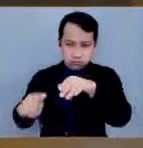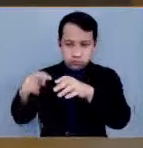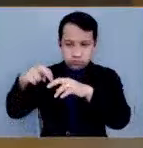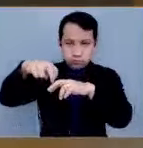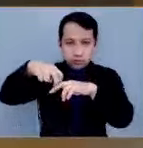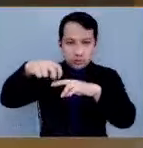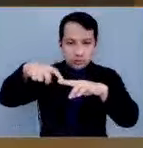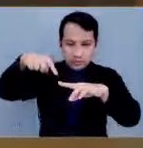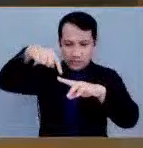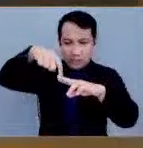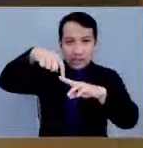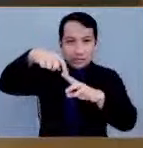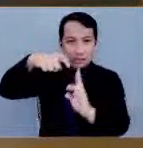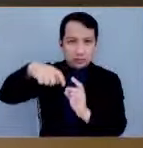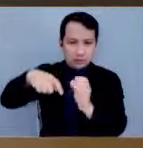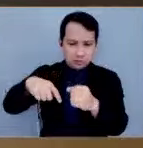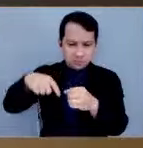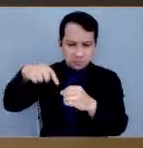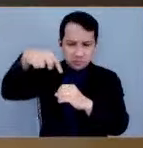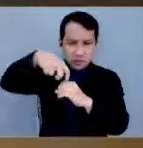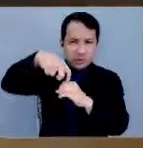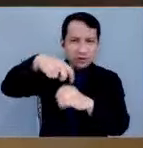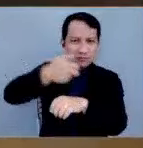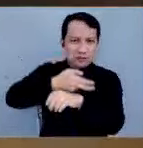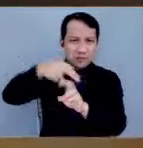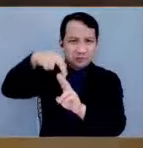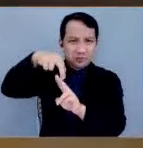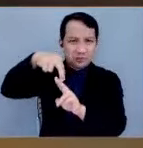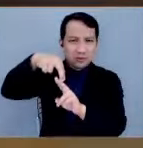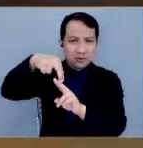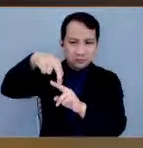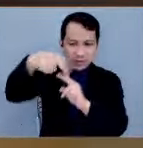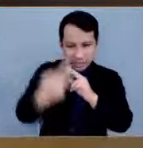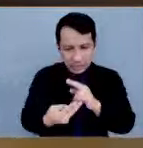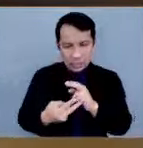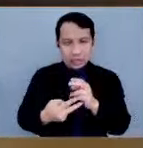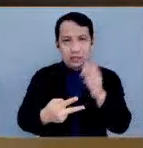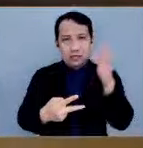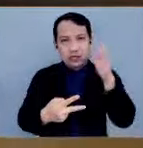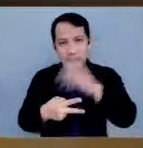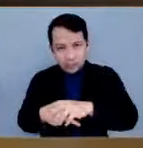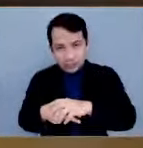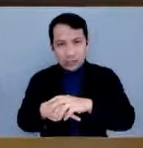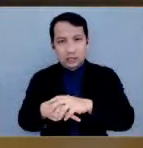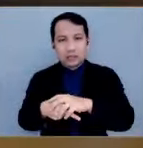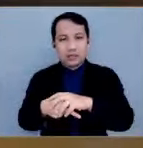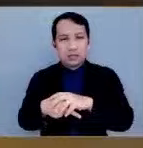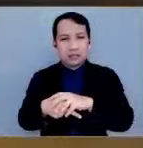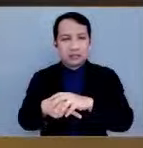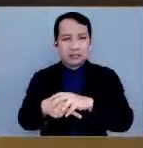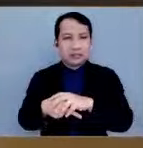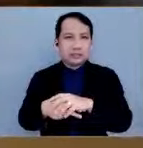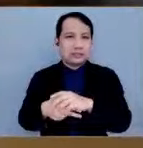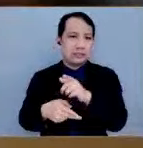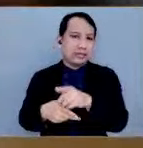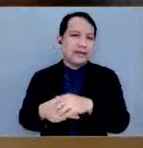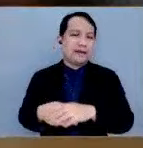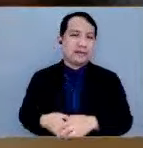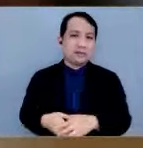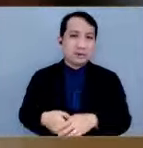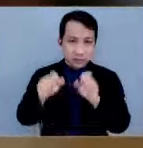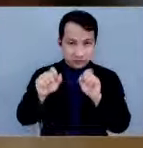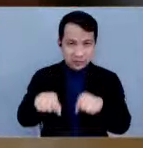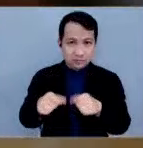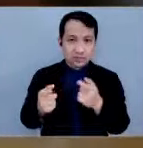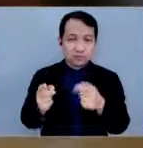mga tetrapod nang gumuho ang mga ito. Kasamang nahulog ang biktima na nadagdagan naman ang konkretong bloke. Kinailangan pang gumamit